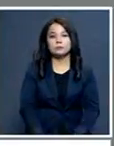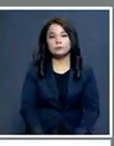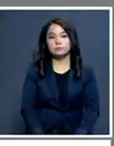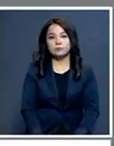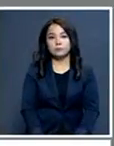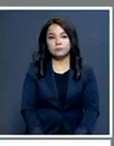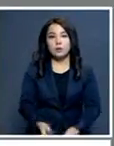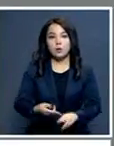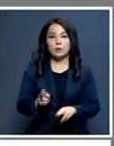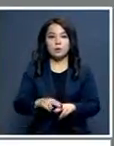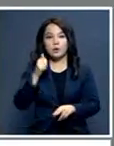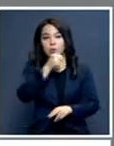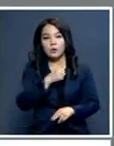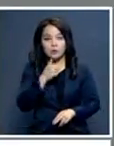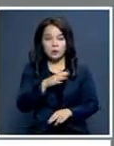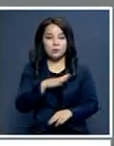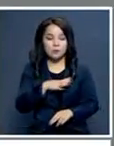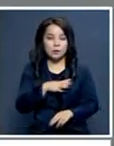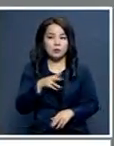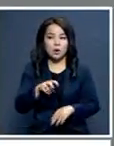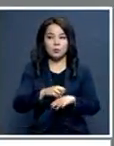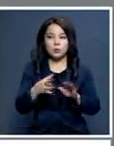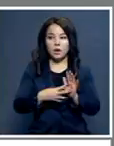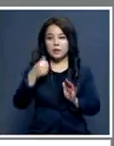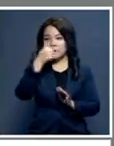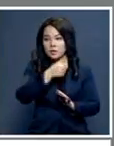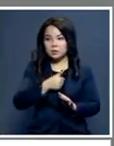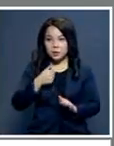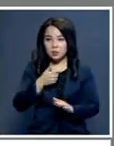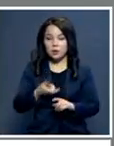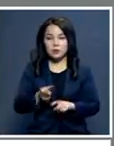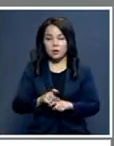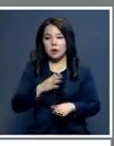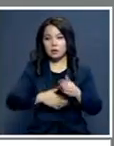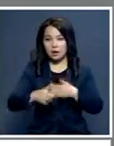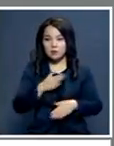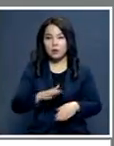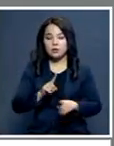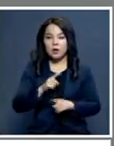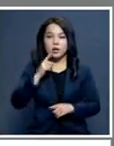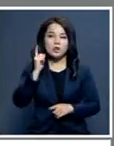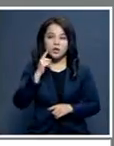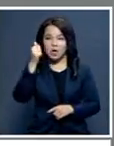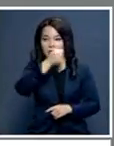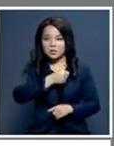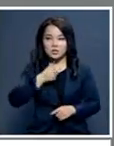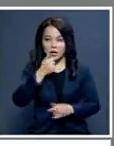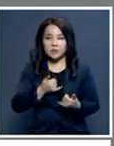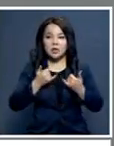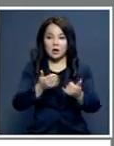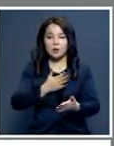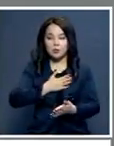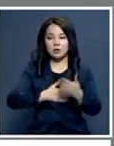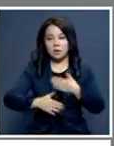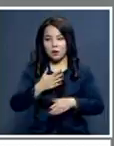жыл 2010 жыл жастар жылы деп жарияланды. Сол үшін өте қуаныштымыз. Және де біздің